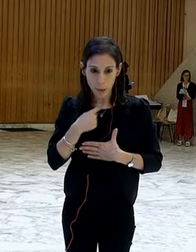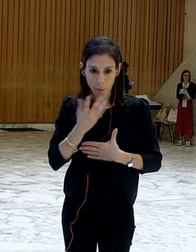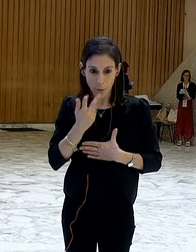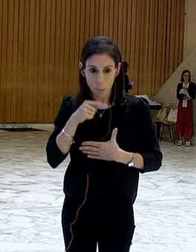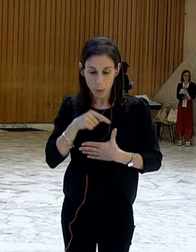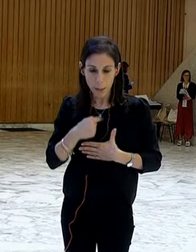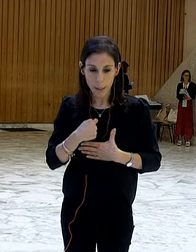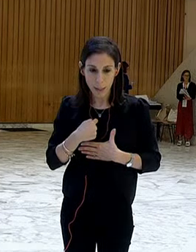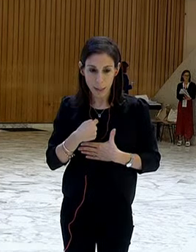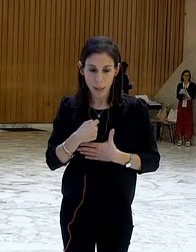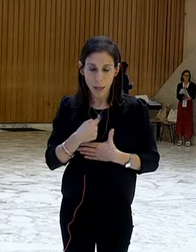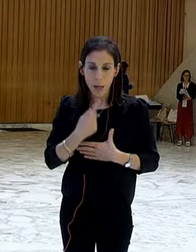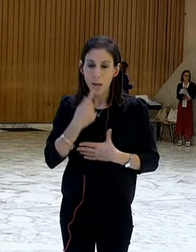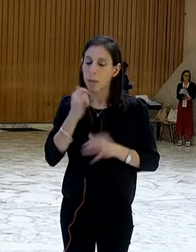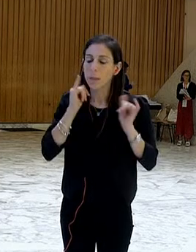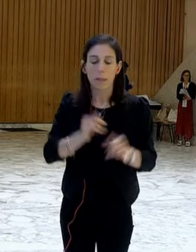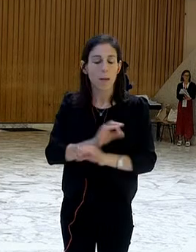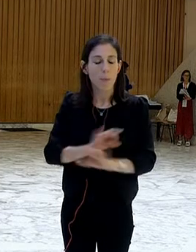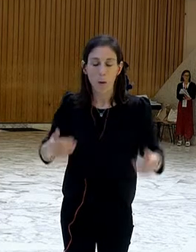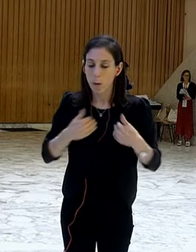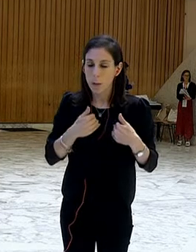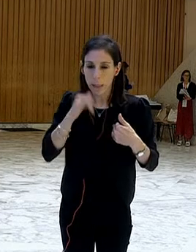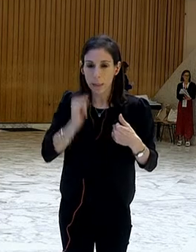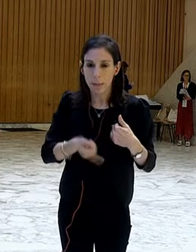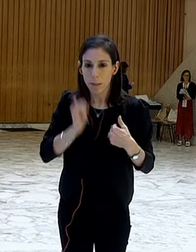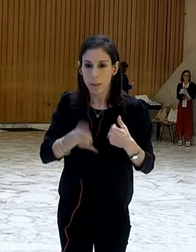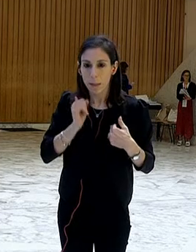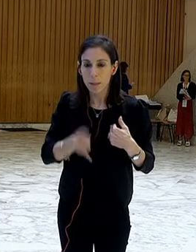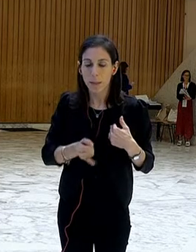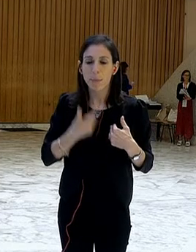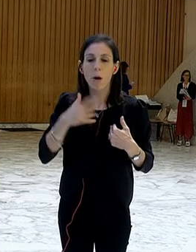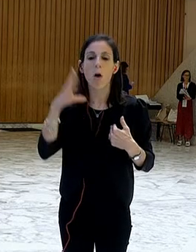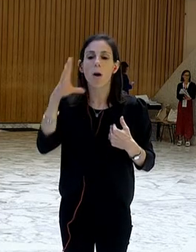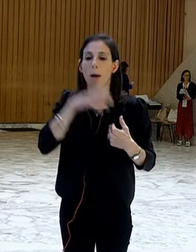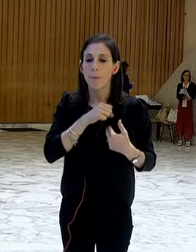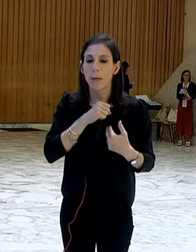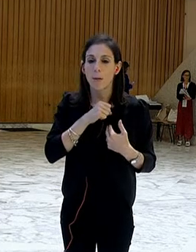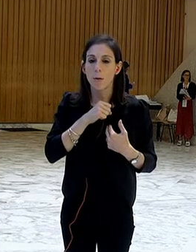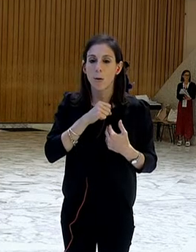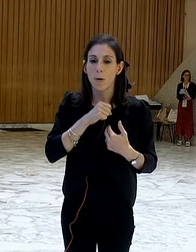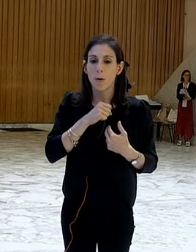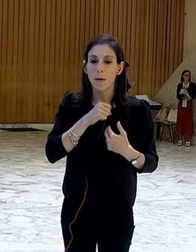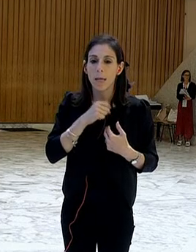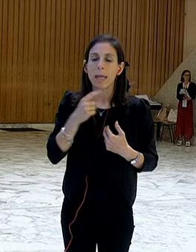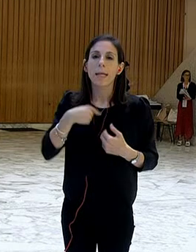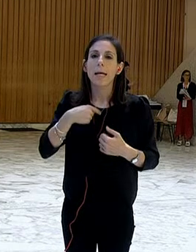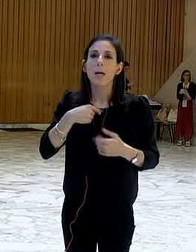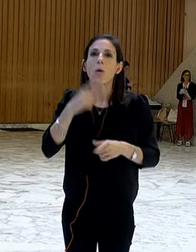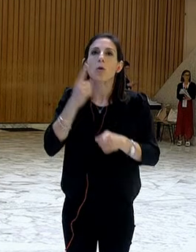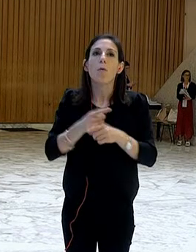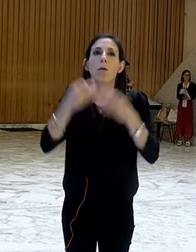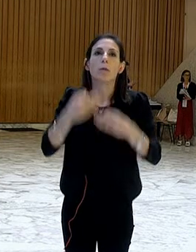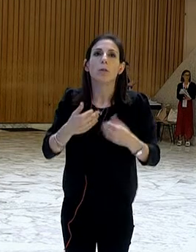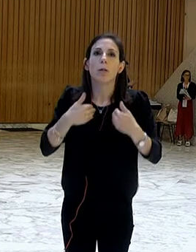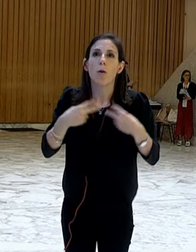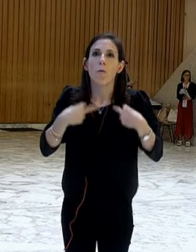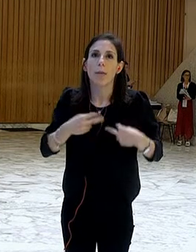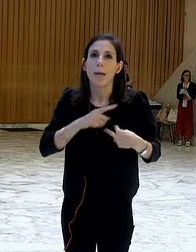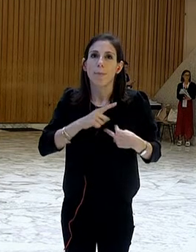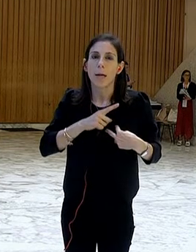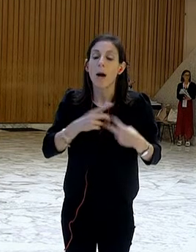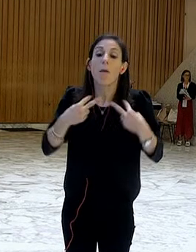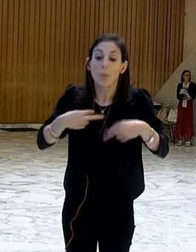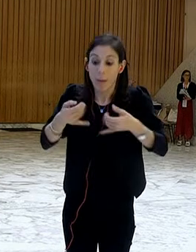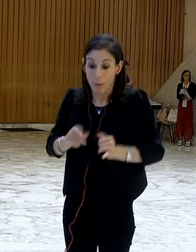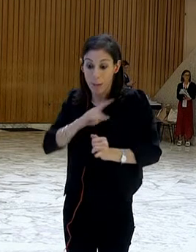dit oui dans mon cœur, comprenant en effet que ce n'est pas moi de décider de la vie des enfants, mais par contre que ma vie, je